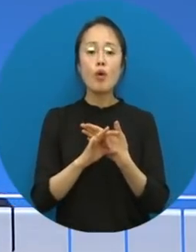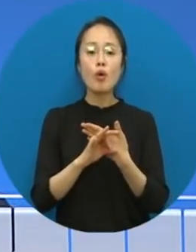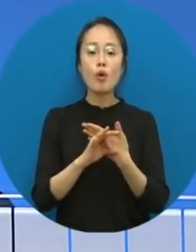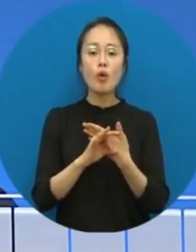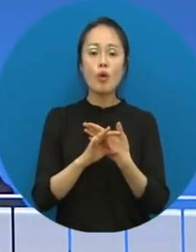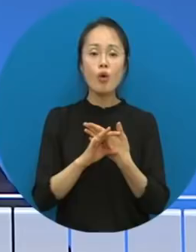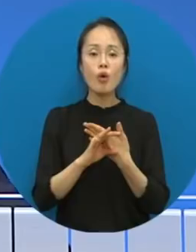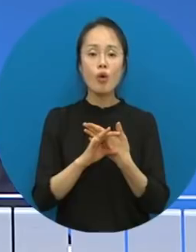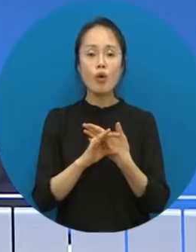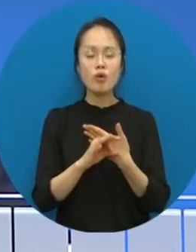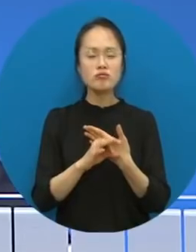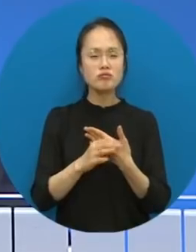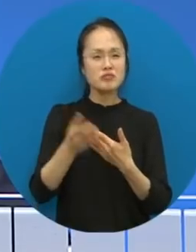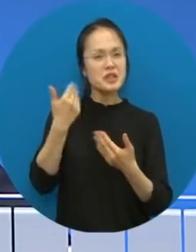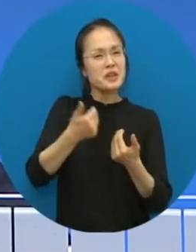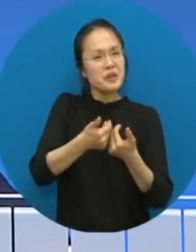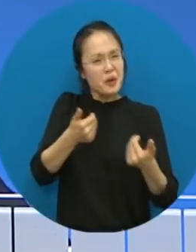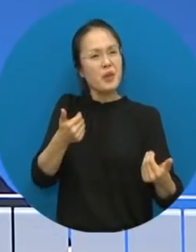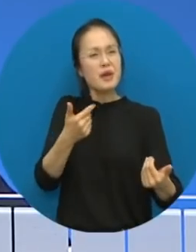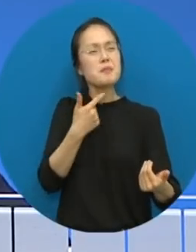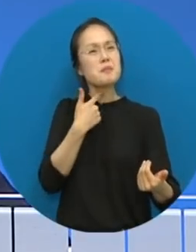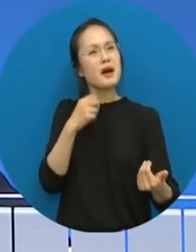오래돼서 기억이 가물가물하다면,